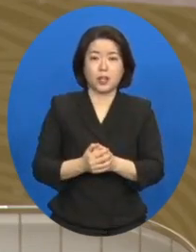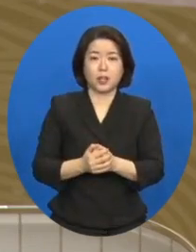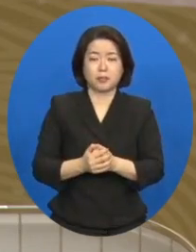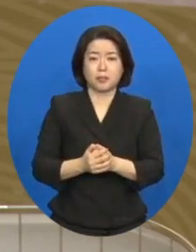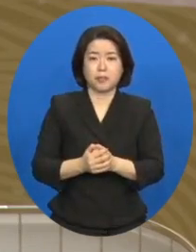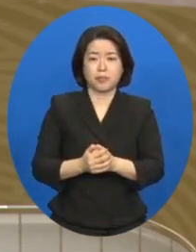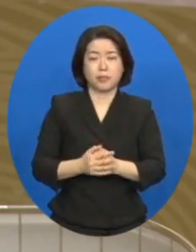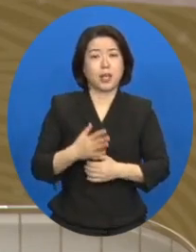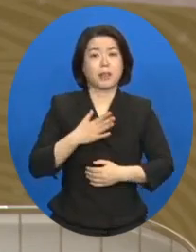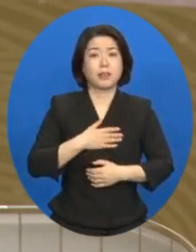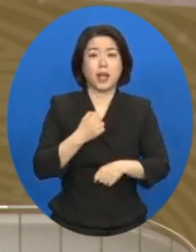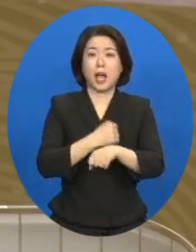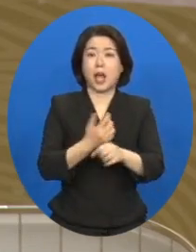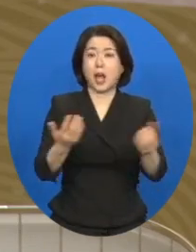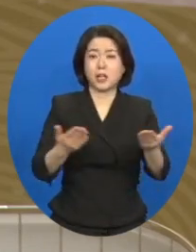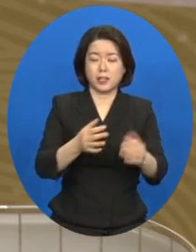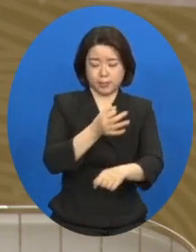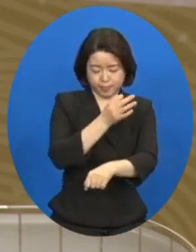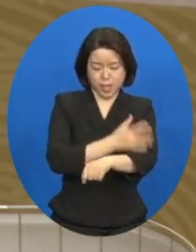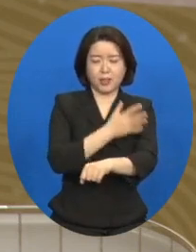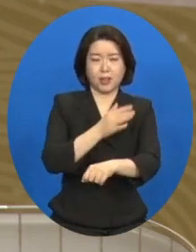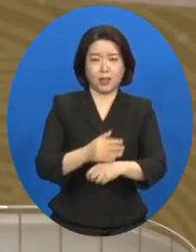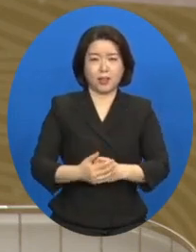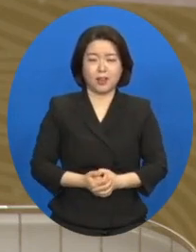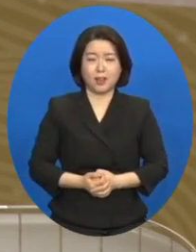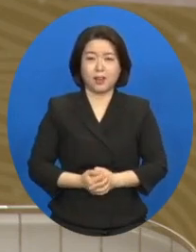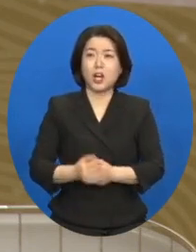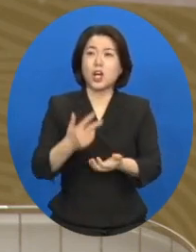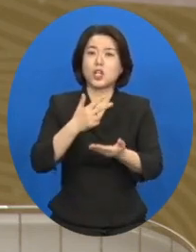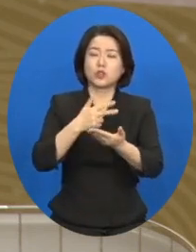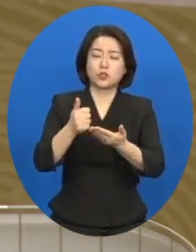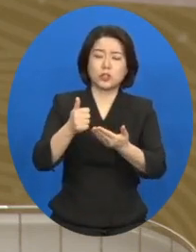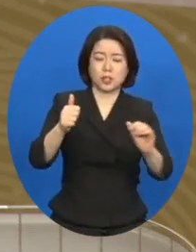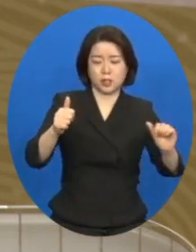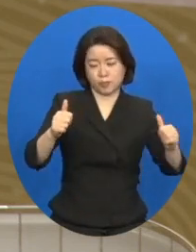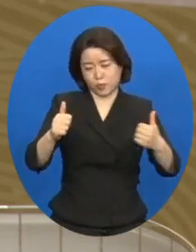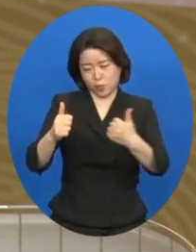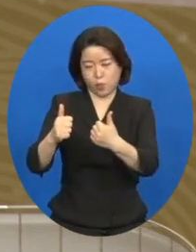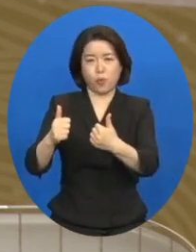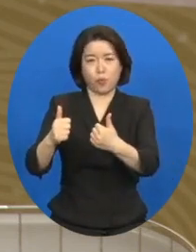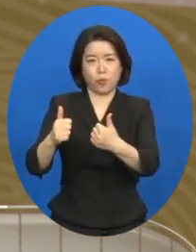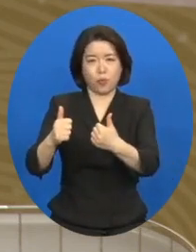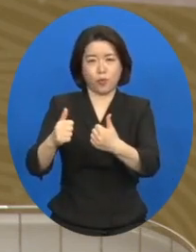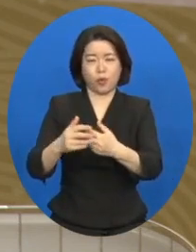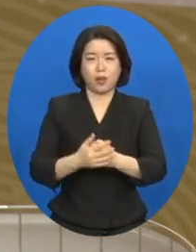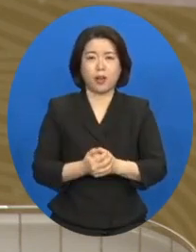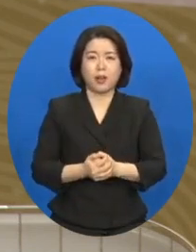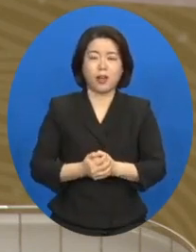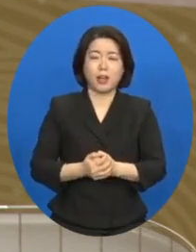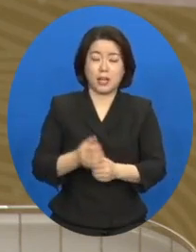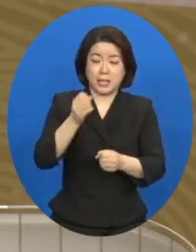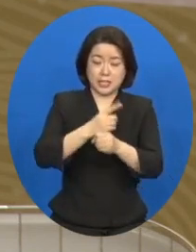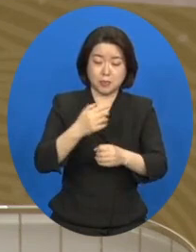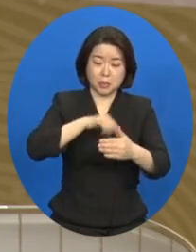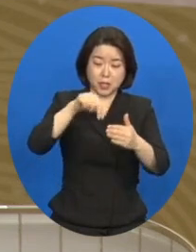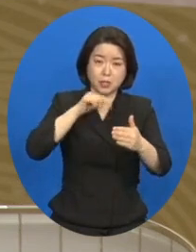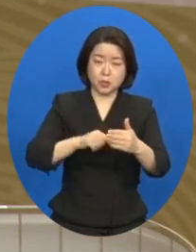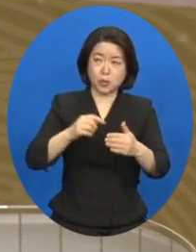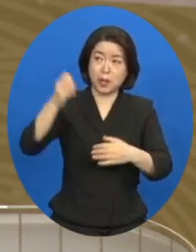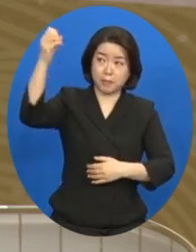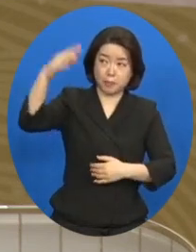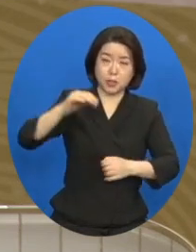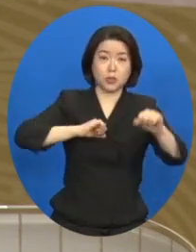보이잖아요. 우리가 할 일은 간단해요. 주님께로 돌아서는 거예요. 이미 내 안에 빛으로